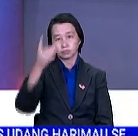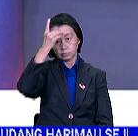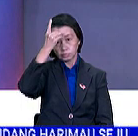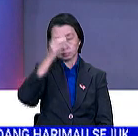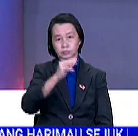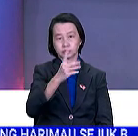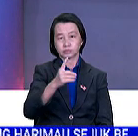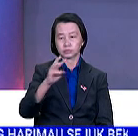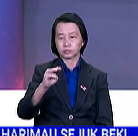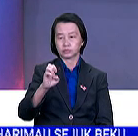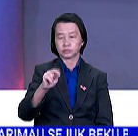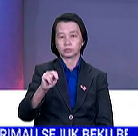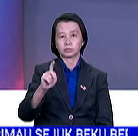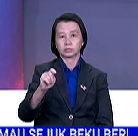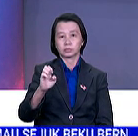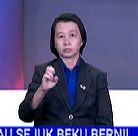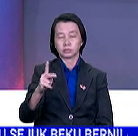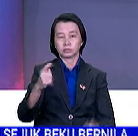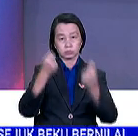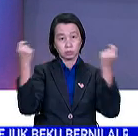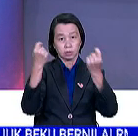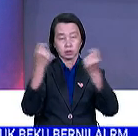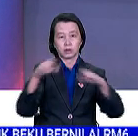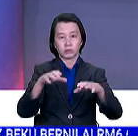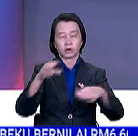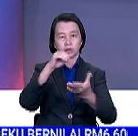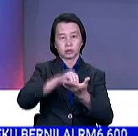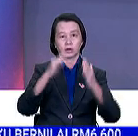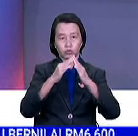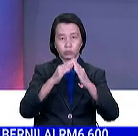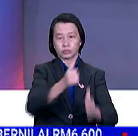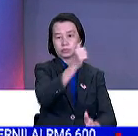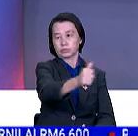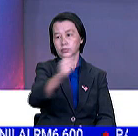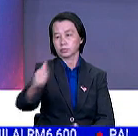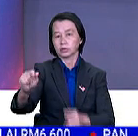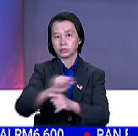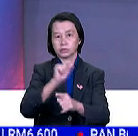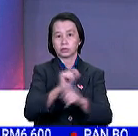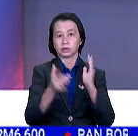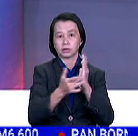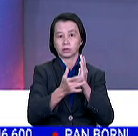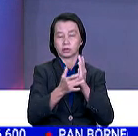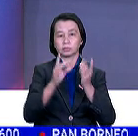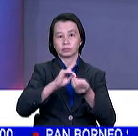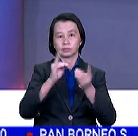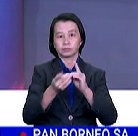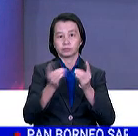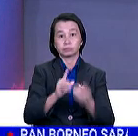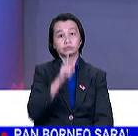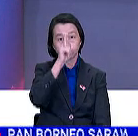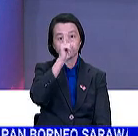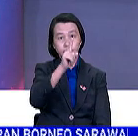Sri Muhammad Mentek, sambutan tahun ini dibuat di rumah masing-masing menggunakan teknologi digital